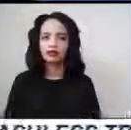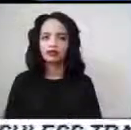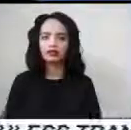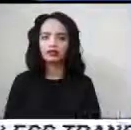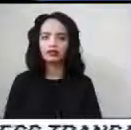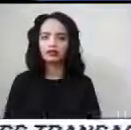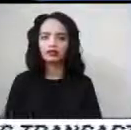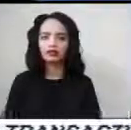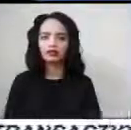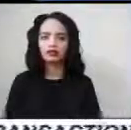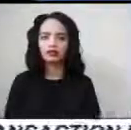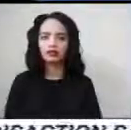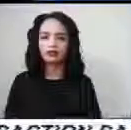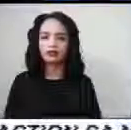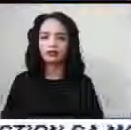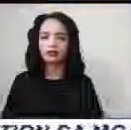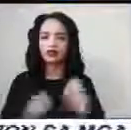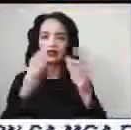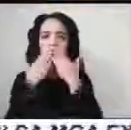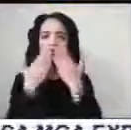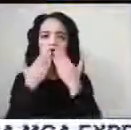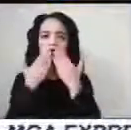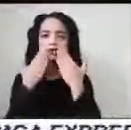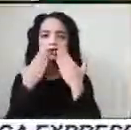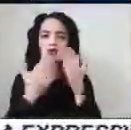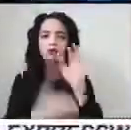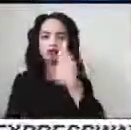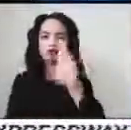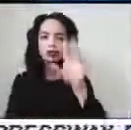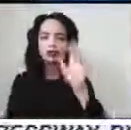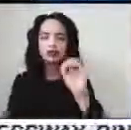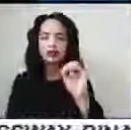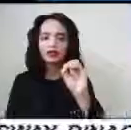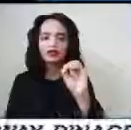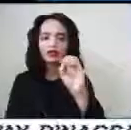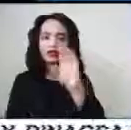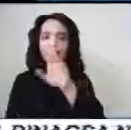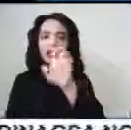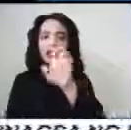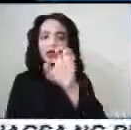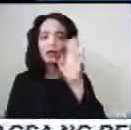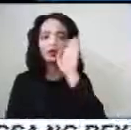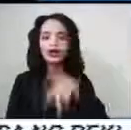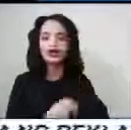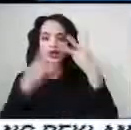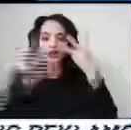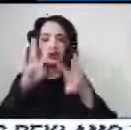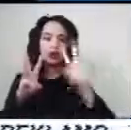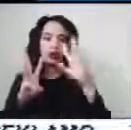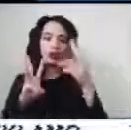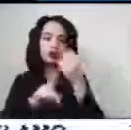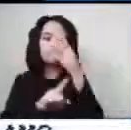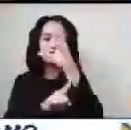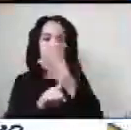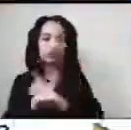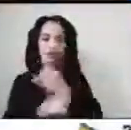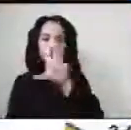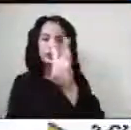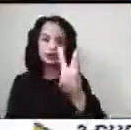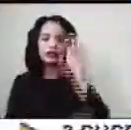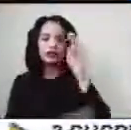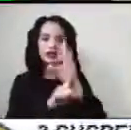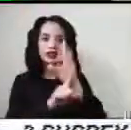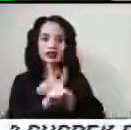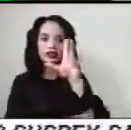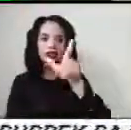ibang consoles or sa PC. Excited talaga ako sa most of the games kasi almost lahat ng games sa favorite ko na nilalaro is PlayStation exclusives.